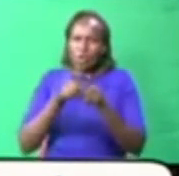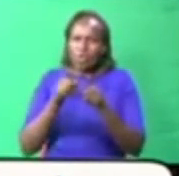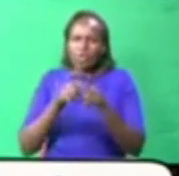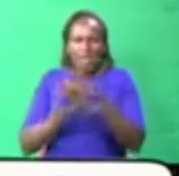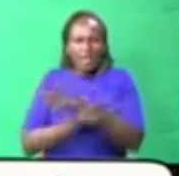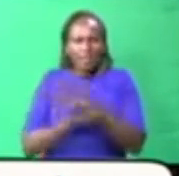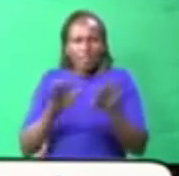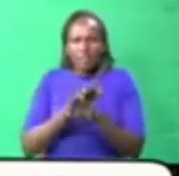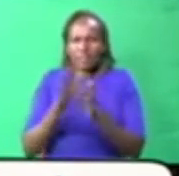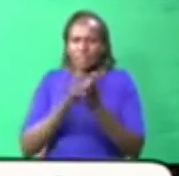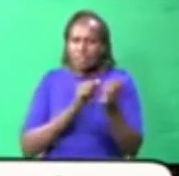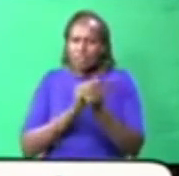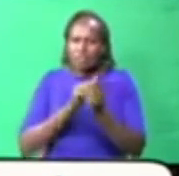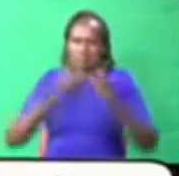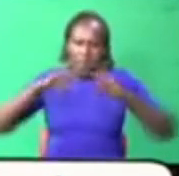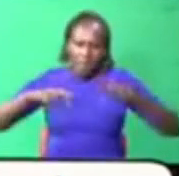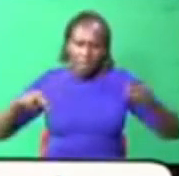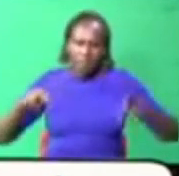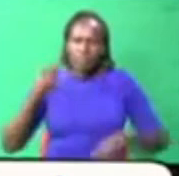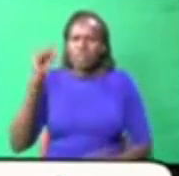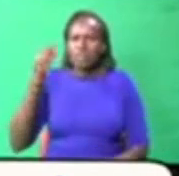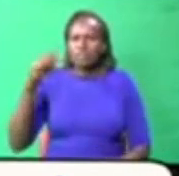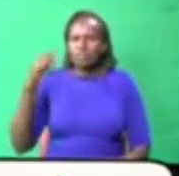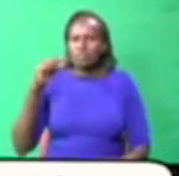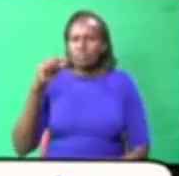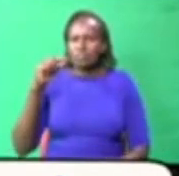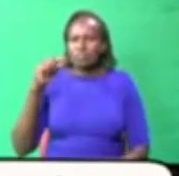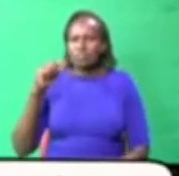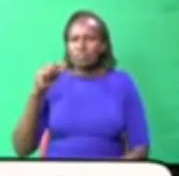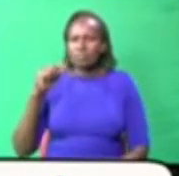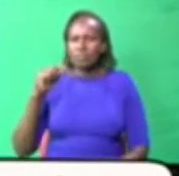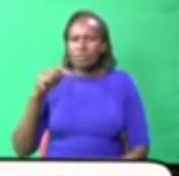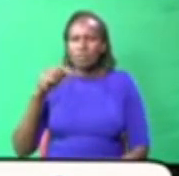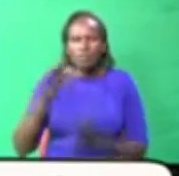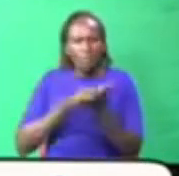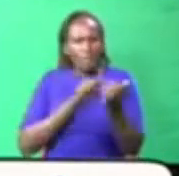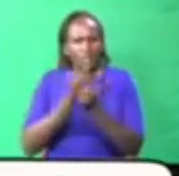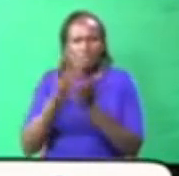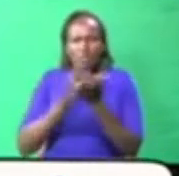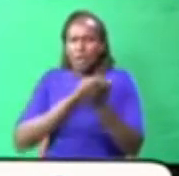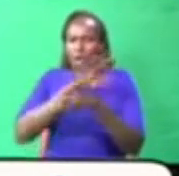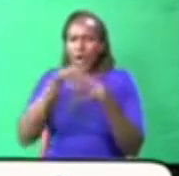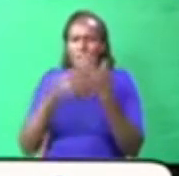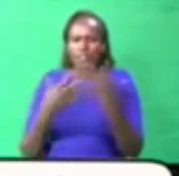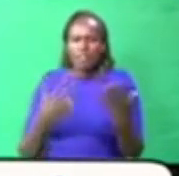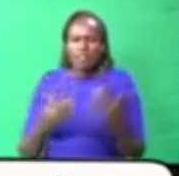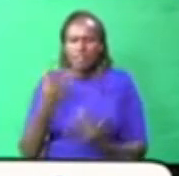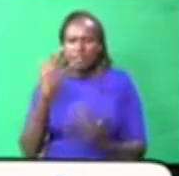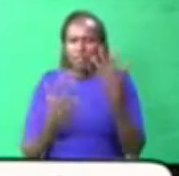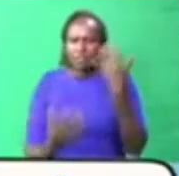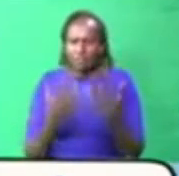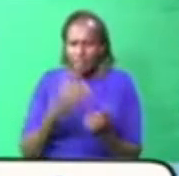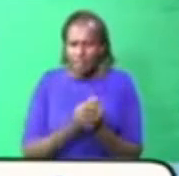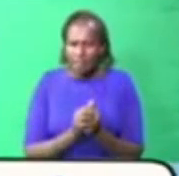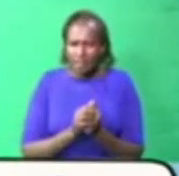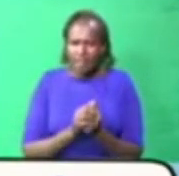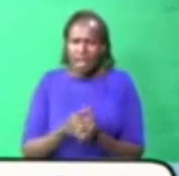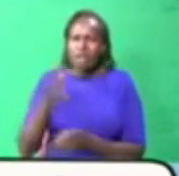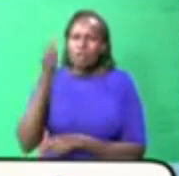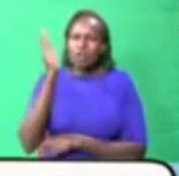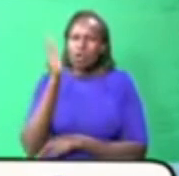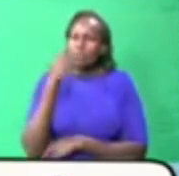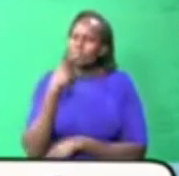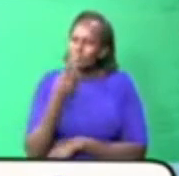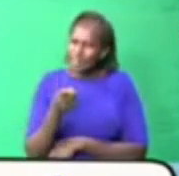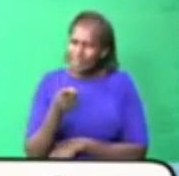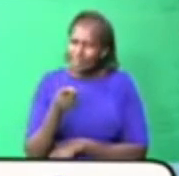wakitafuta kule, dhahabu ilikuwa imewekwa kwenye pillars, walikuwa wamebomoa kila kitu na wakaichoma kwa moto. Mungu anaambia